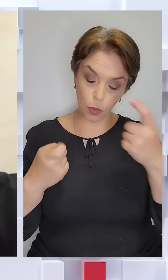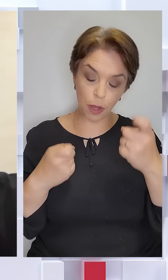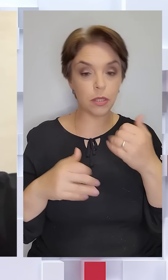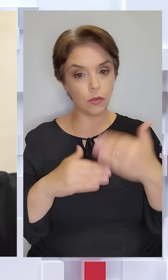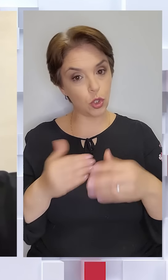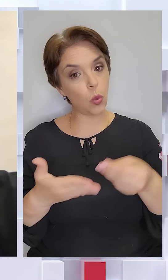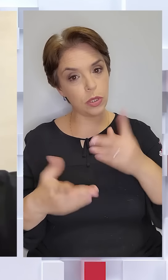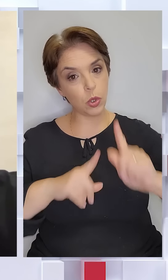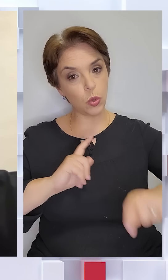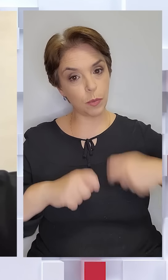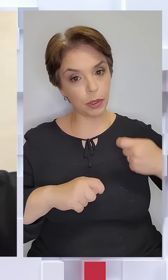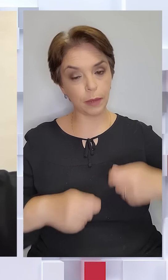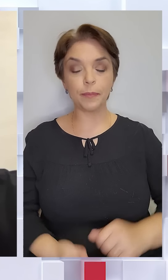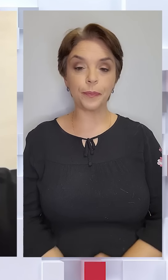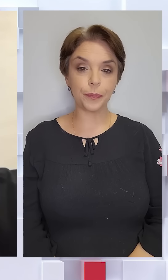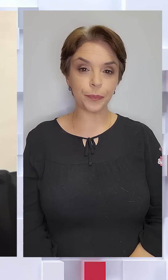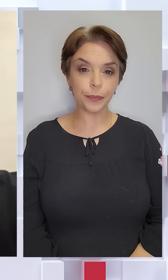чи вже оцінено збитки, якщо так?